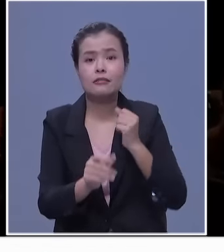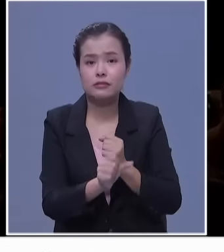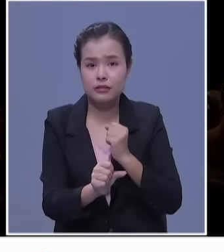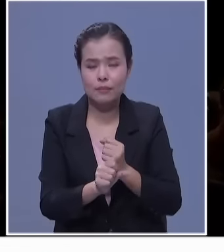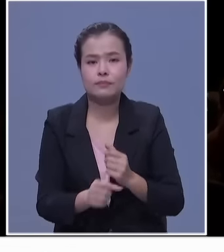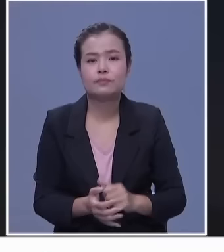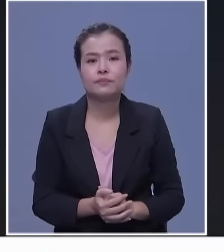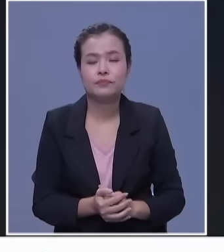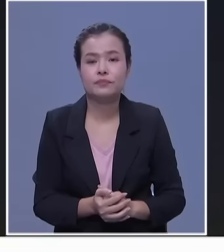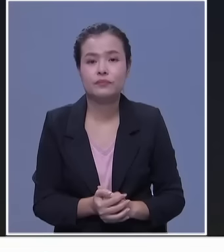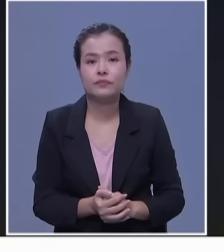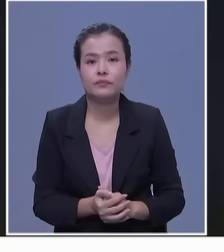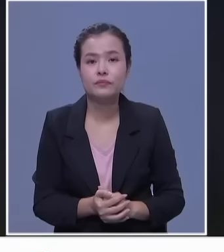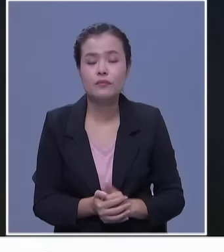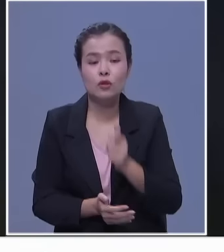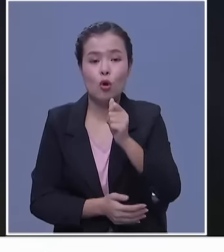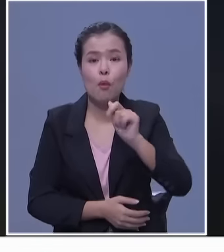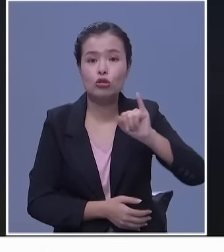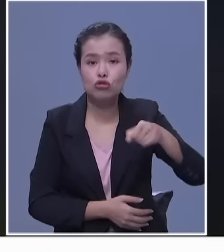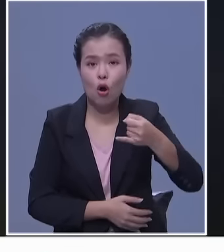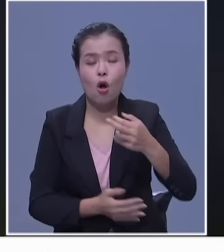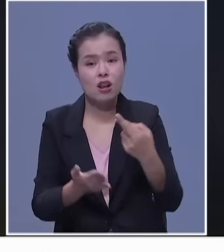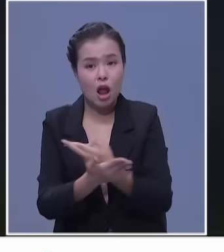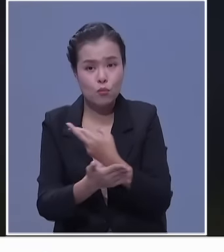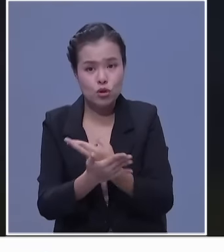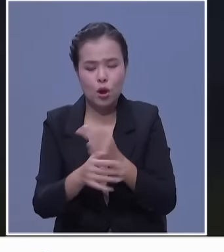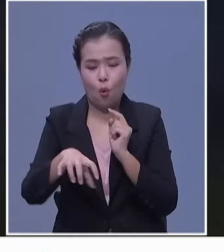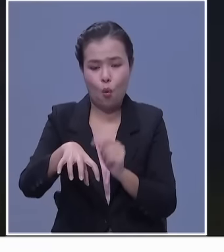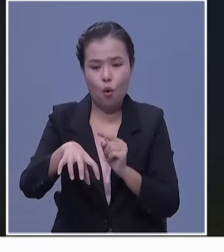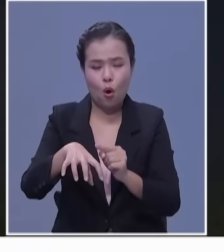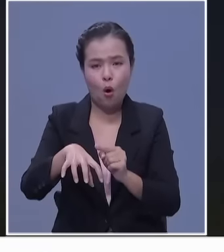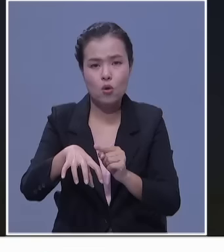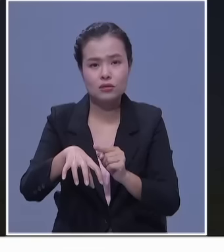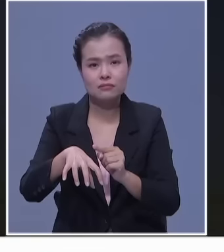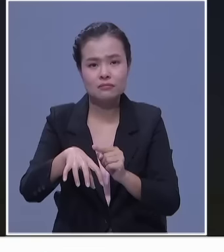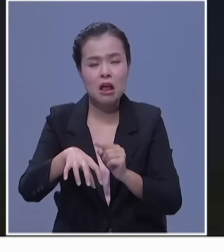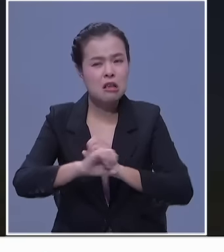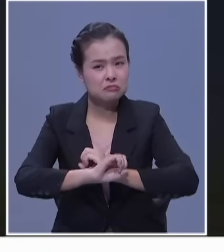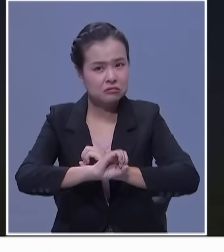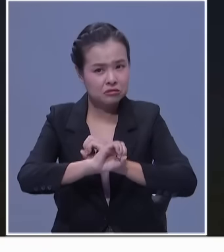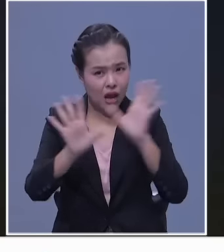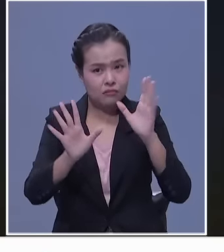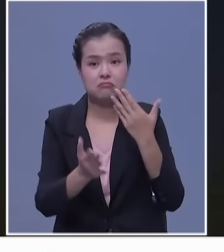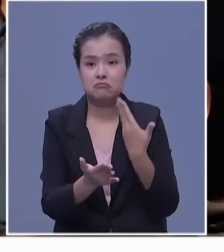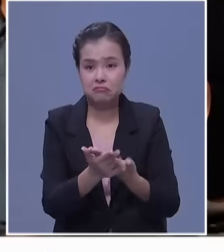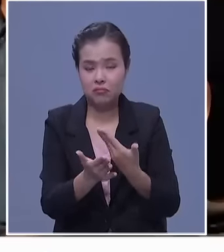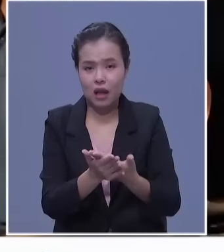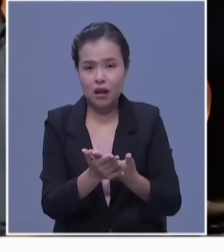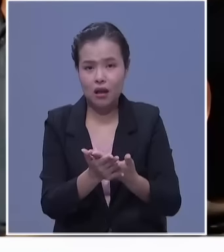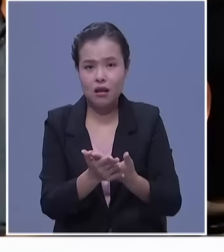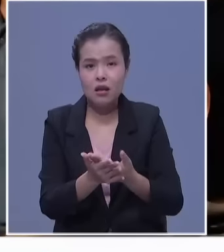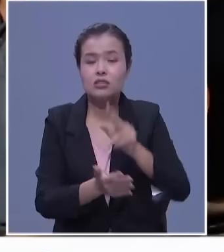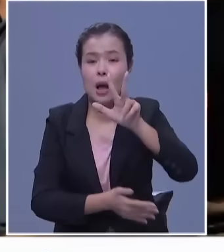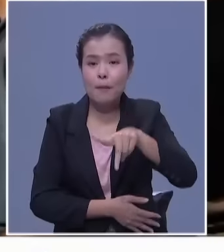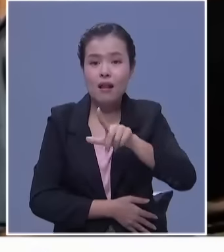ต้องทำก็คือการทำให้อบจราชบุรีเป็นองค์กรที่ใสสะอาดโดยเฉพาะเงินงบประมาณสะสม 3,000